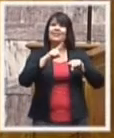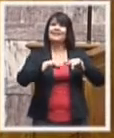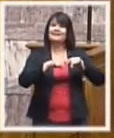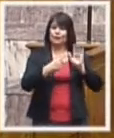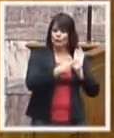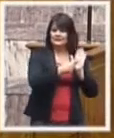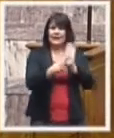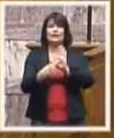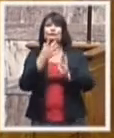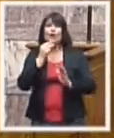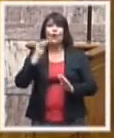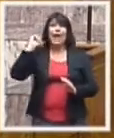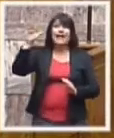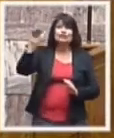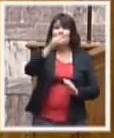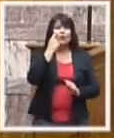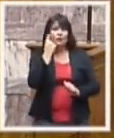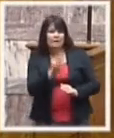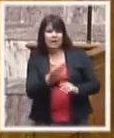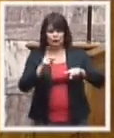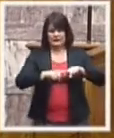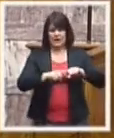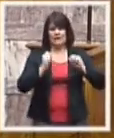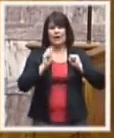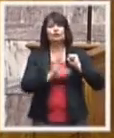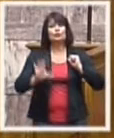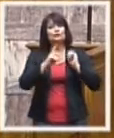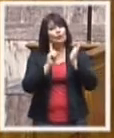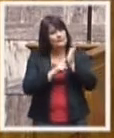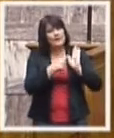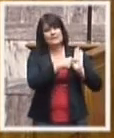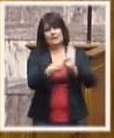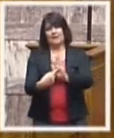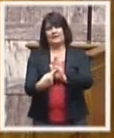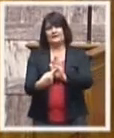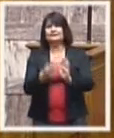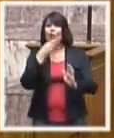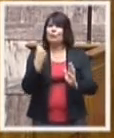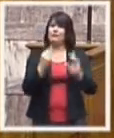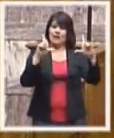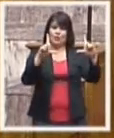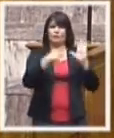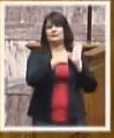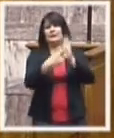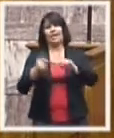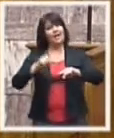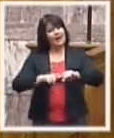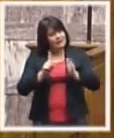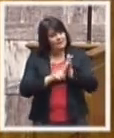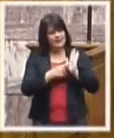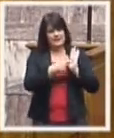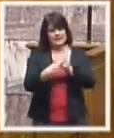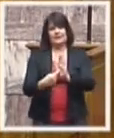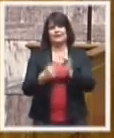διεθνή μέντια στρέφουν την προσοχή του κοινού στον προορισμό. Η Ελλάδα πρέπει και οφείλει να βελτιώσει το προφίλ της με σαφήνεια για την αύξηση αλλά και τη διατήρηση του